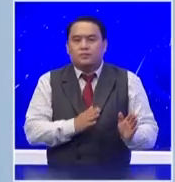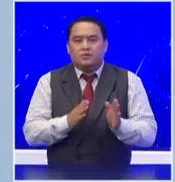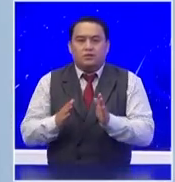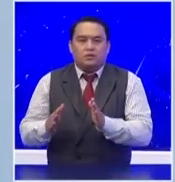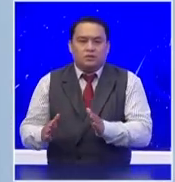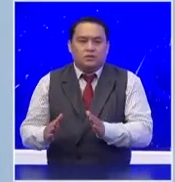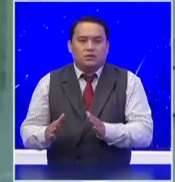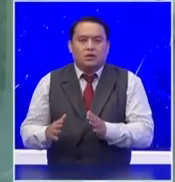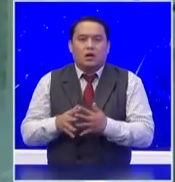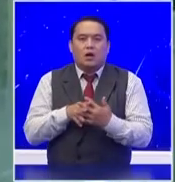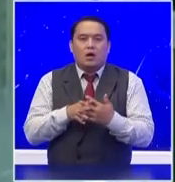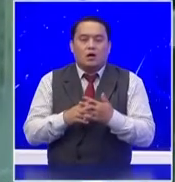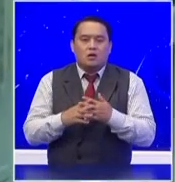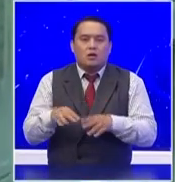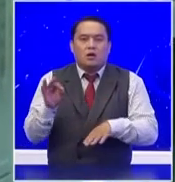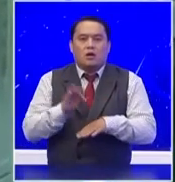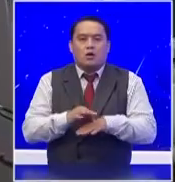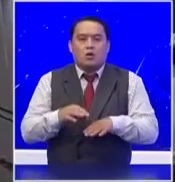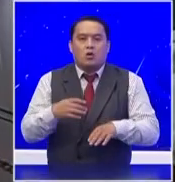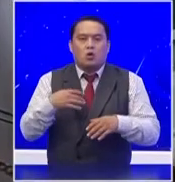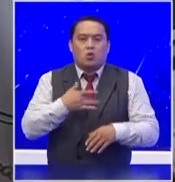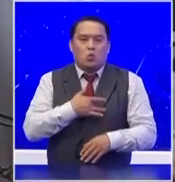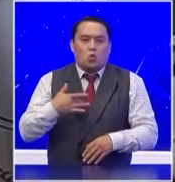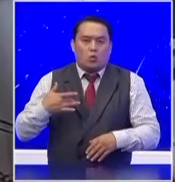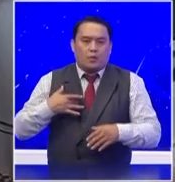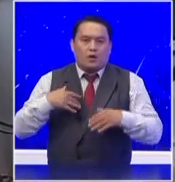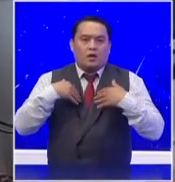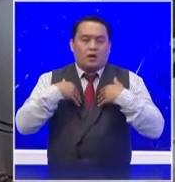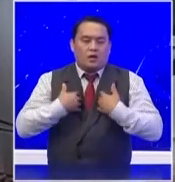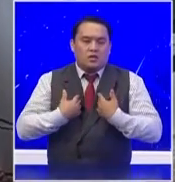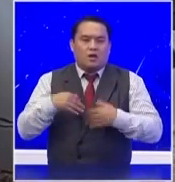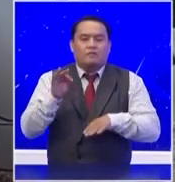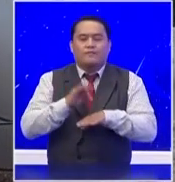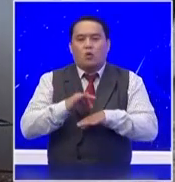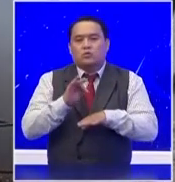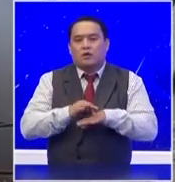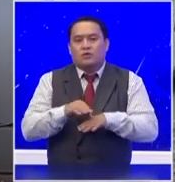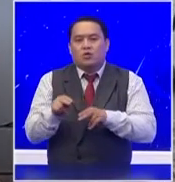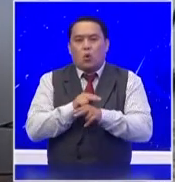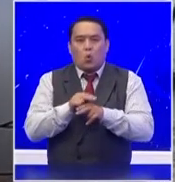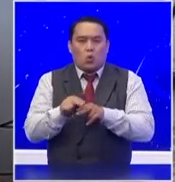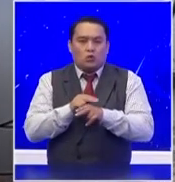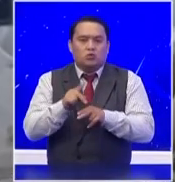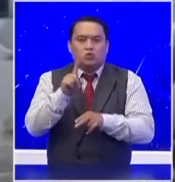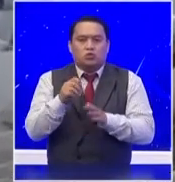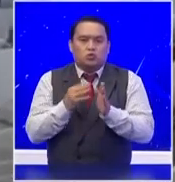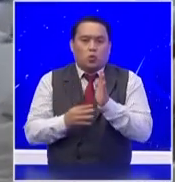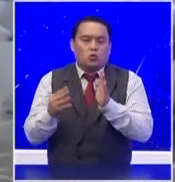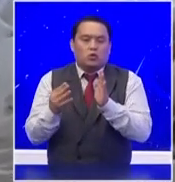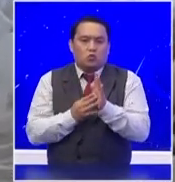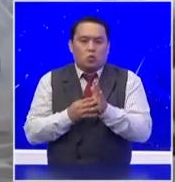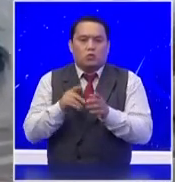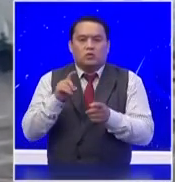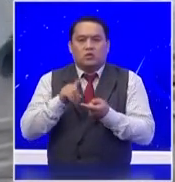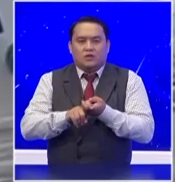ел ауруханаларында әлі де өкпе қабынуынан 45 мың науқас емделіп жатыр. Күшті құрылымдар 199 коронавирус